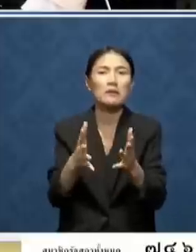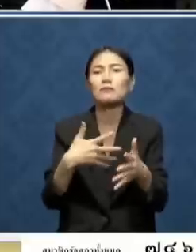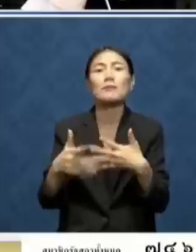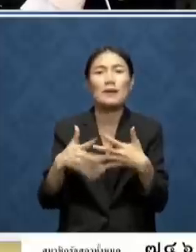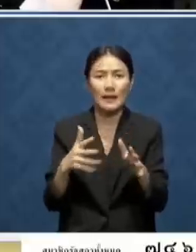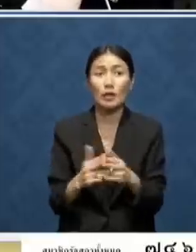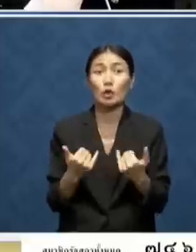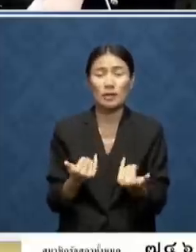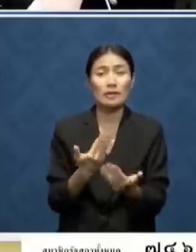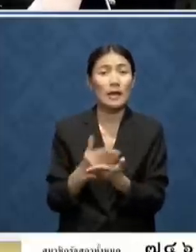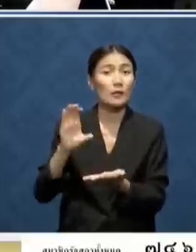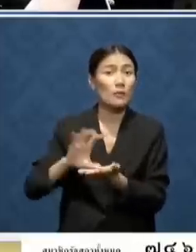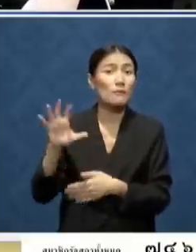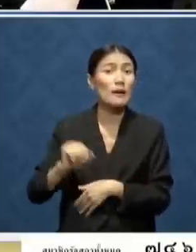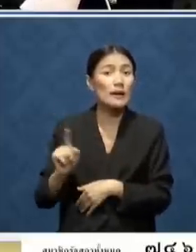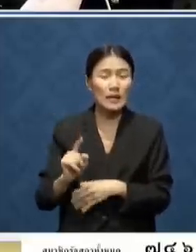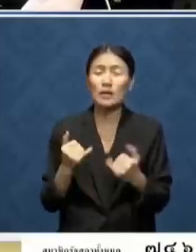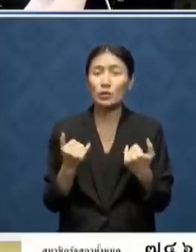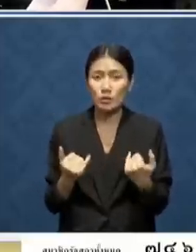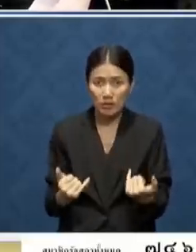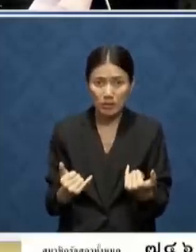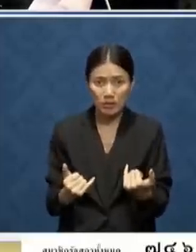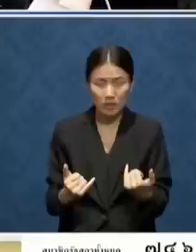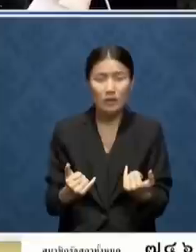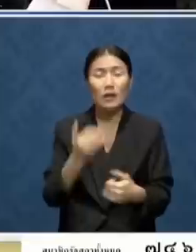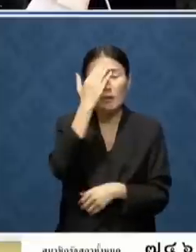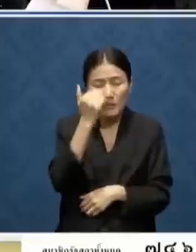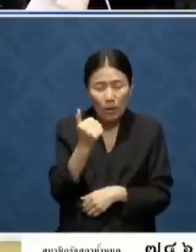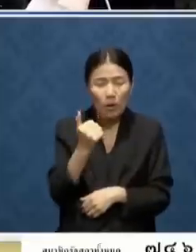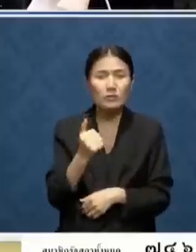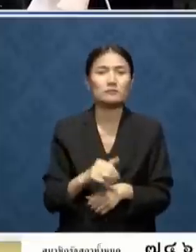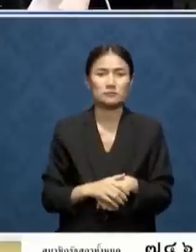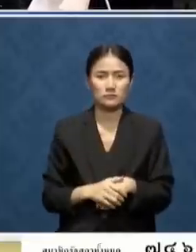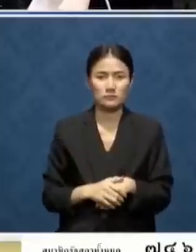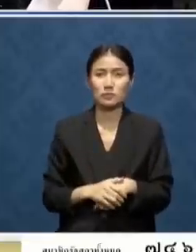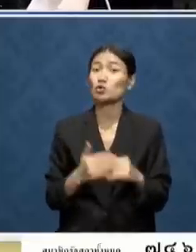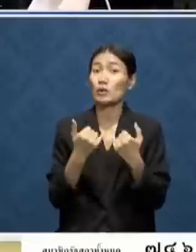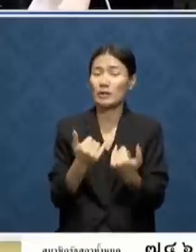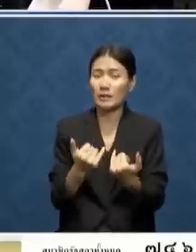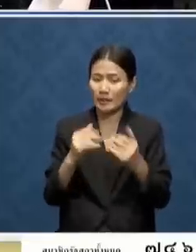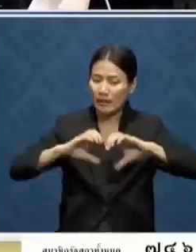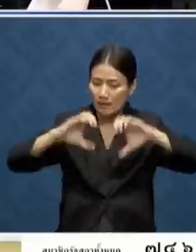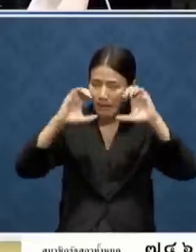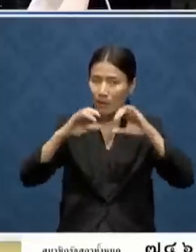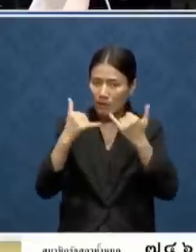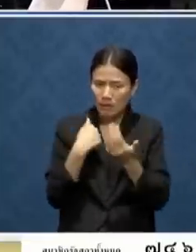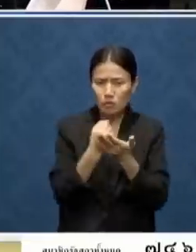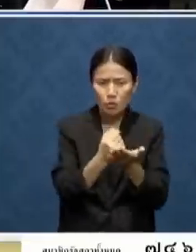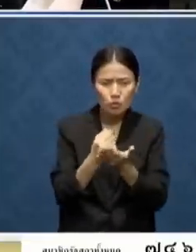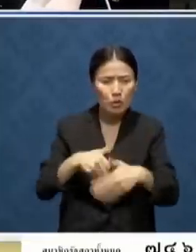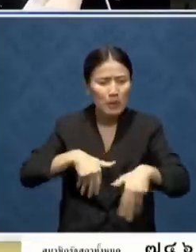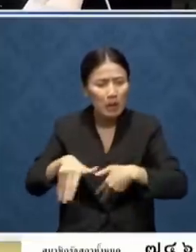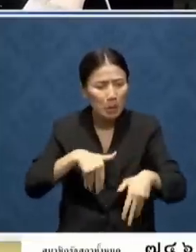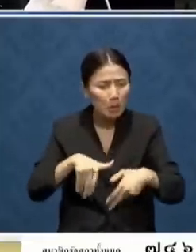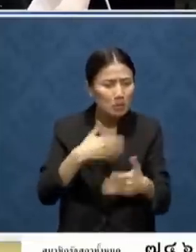ที่สุดในเวลานี้นะคะเพราะว่าจะเป็นตัวที่ที่บ่งชี้ค่ะว่าท่านจะทำเงินในกระเป๋าของประชาชนหล่นหาย